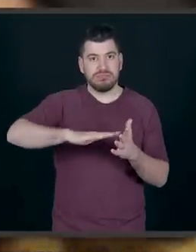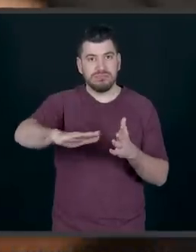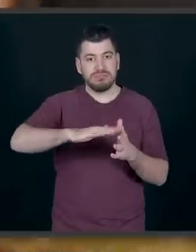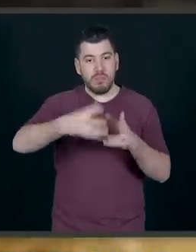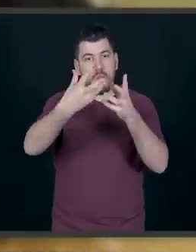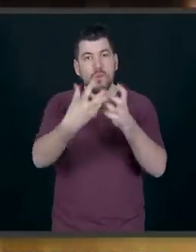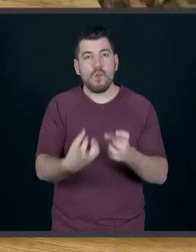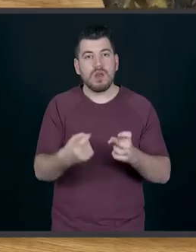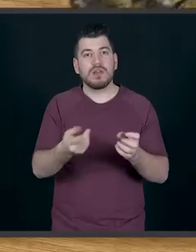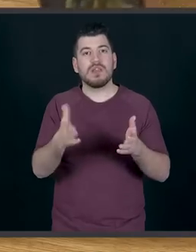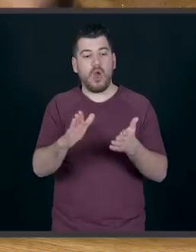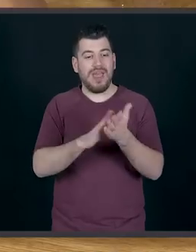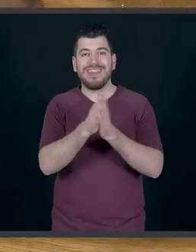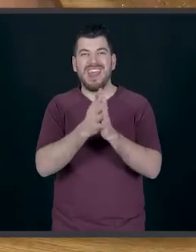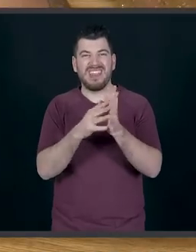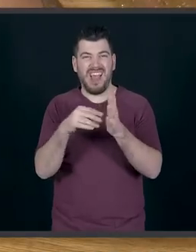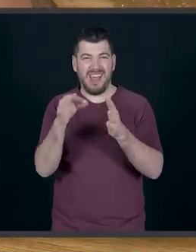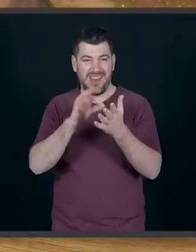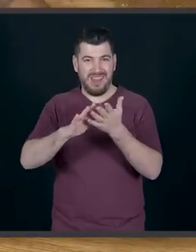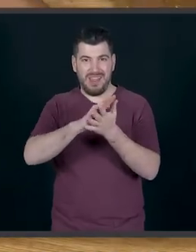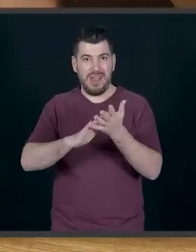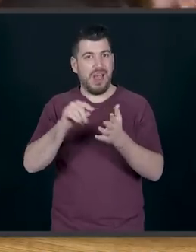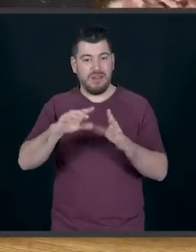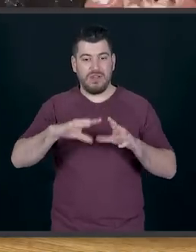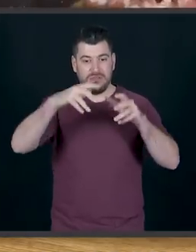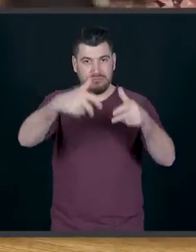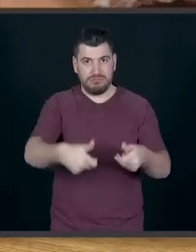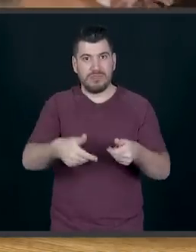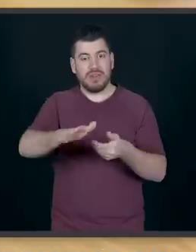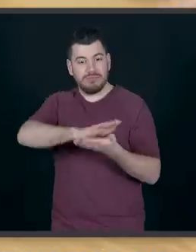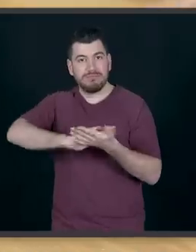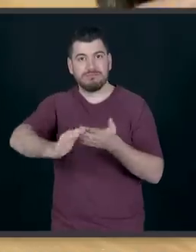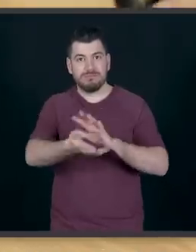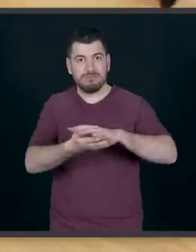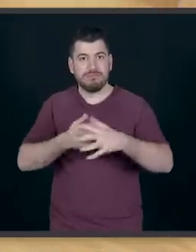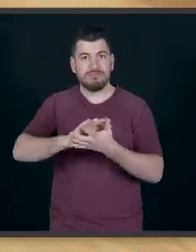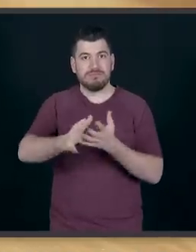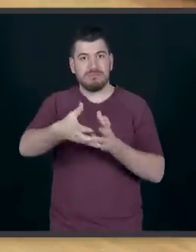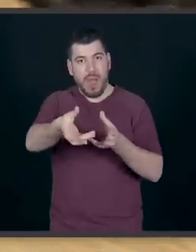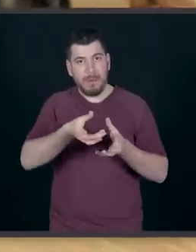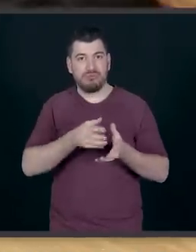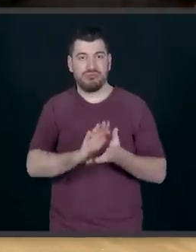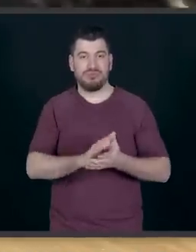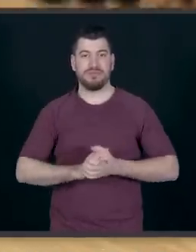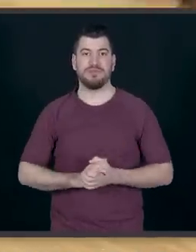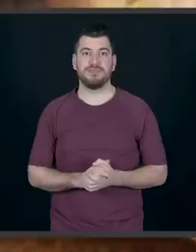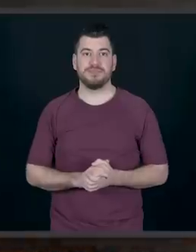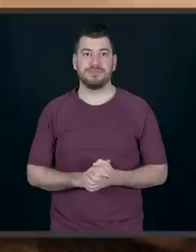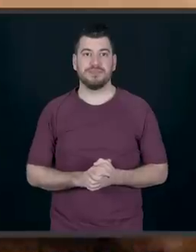μείνει στα χέρια σας, εδώ, ξανακαπακώστε το κρέας και αλείψτε και από έξω.